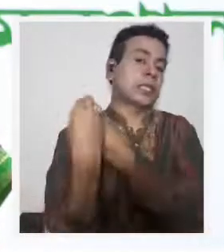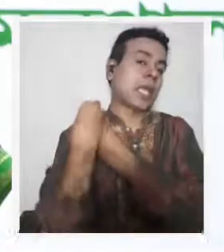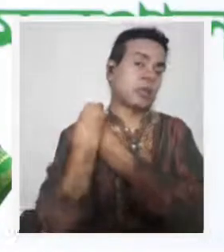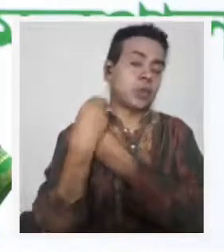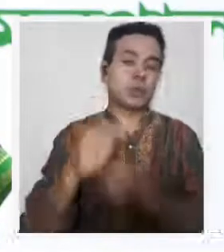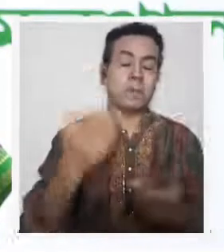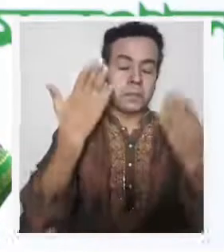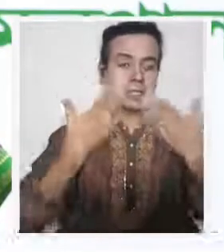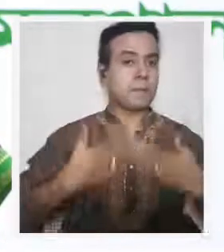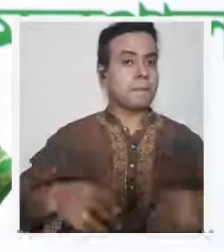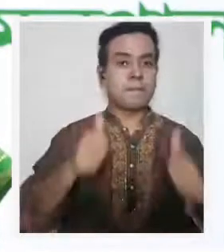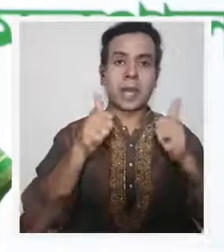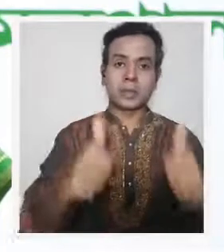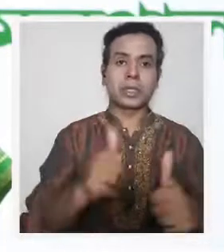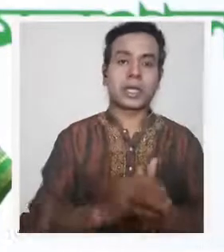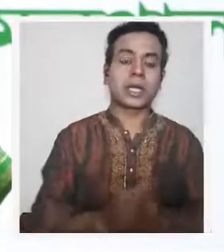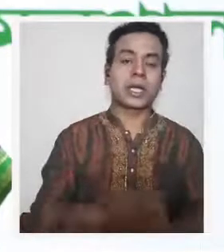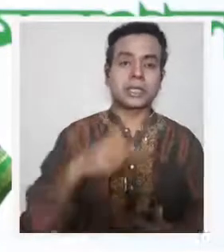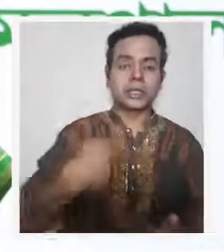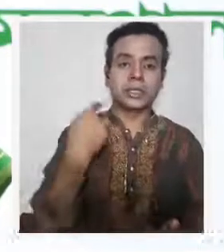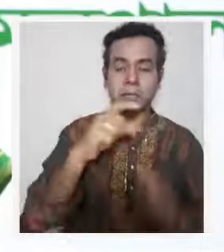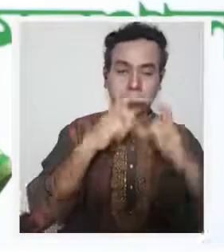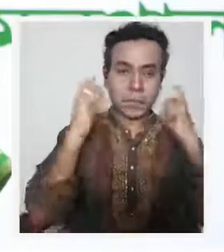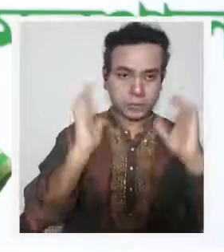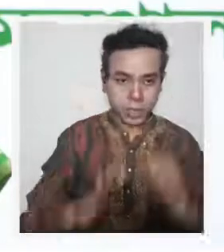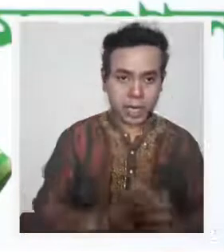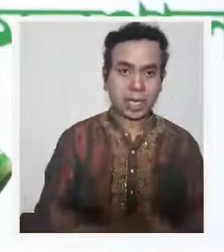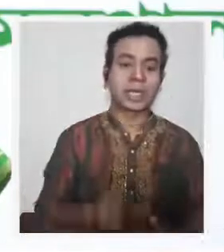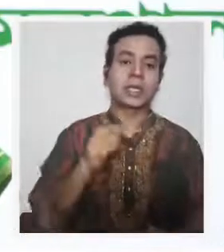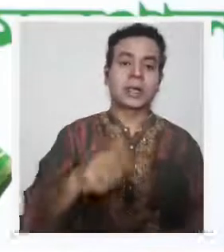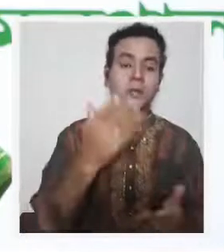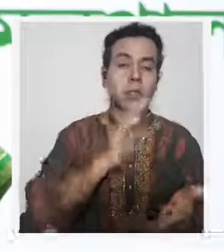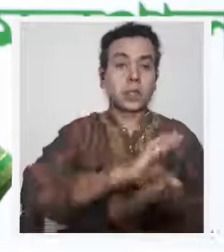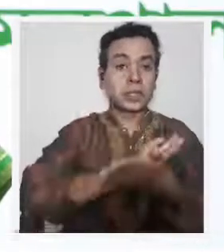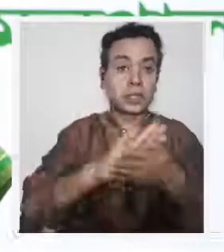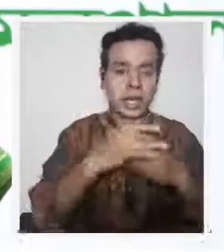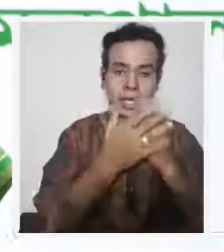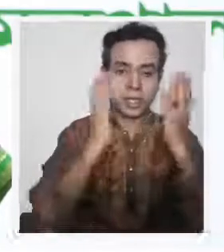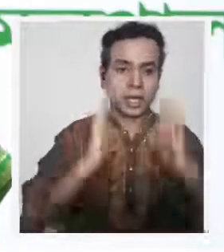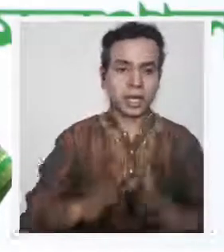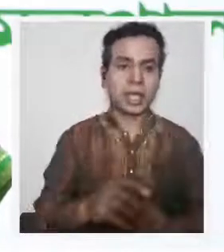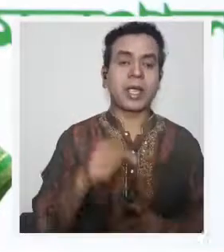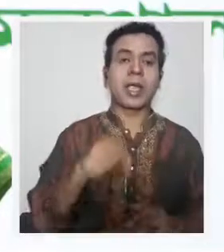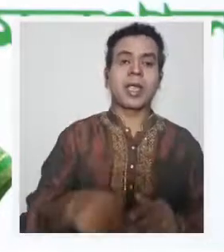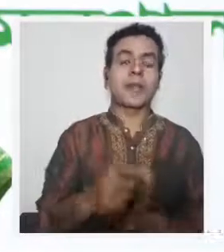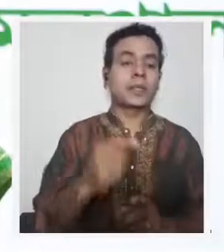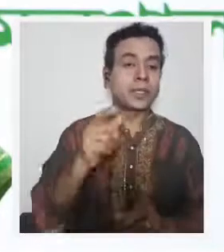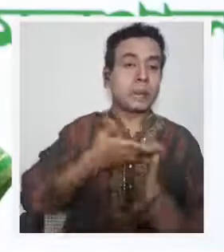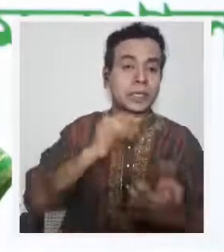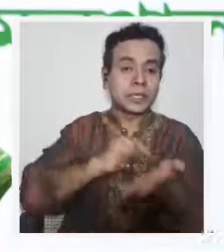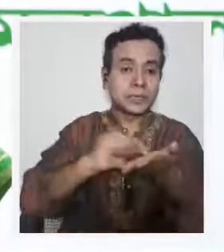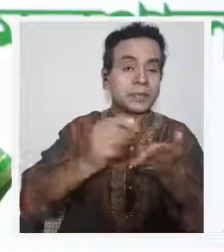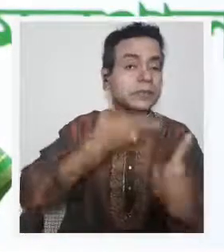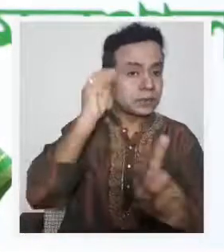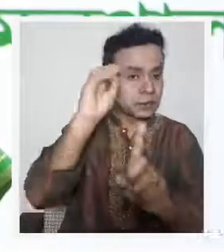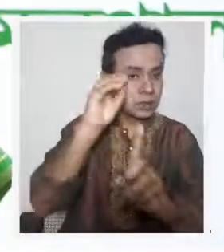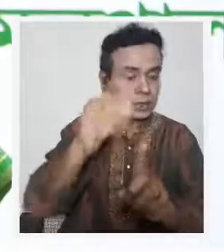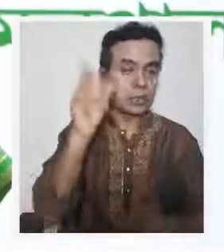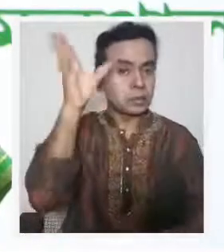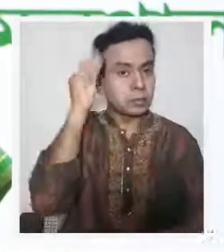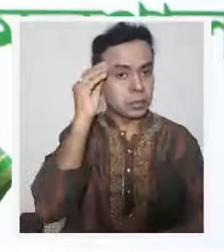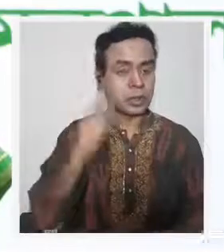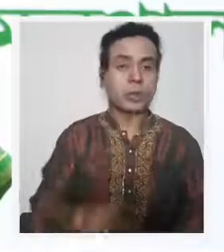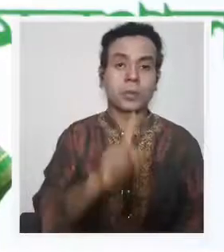রাখার দায়িত্ব আমাদের প্রত্যেকেই। আমরা যে যেখানে আছি, যে যেখানে অবস্থান করছি, সেখান থেকে আমার নাগরিক দায়িত্ব এই সচেতন হওয়া, এটা